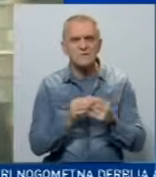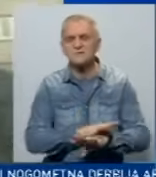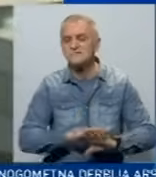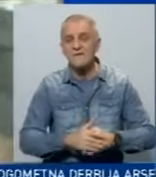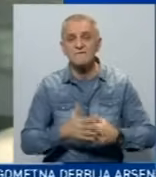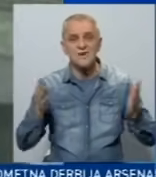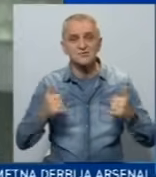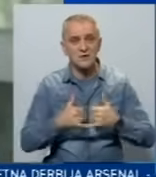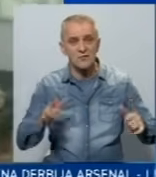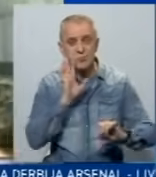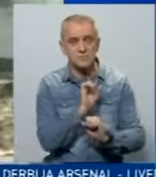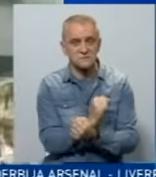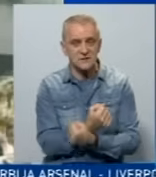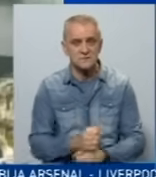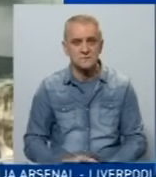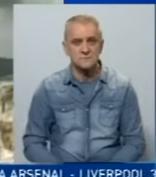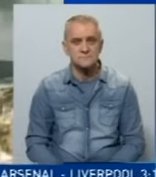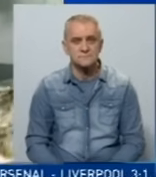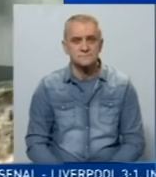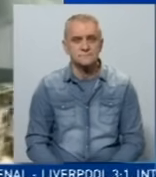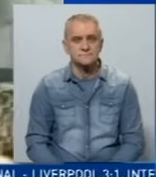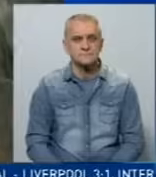zahvatio sve veće gradove u BiH.